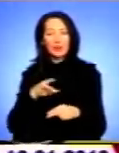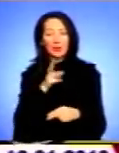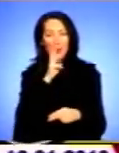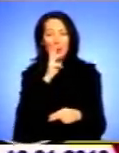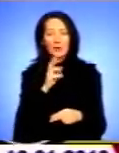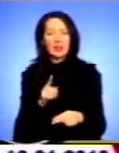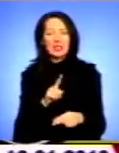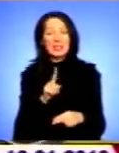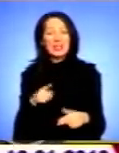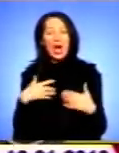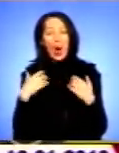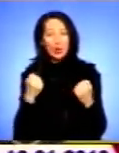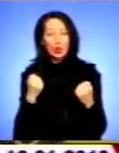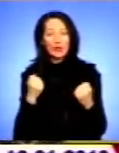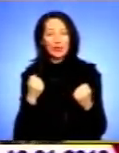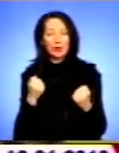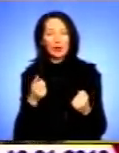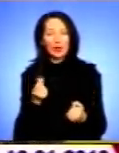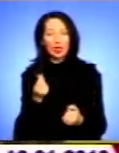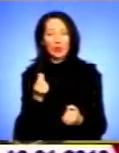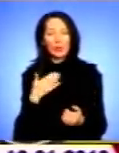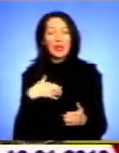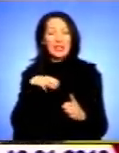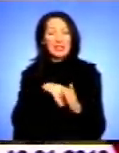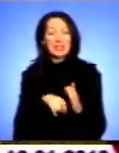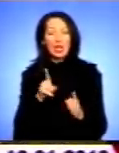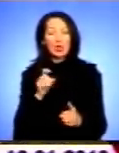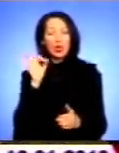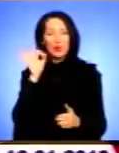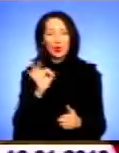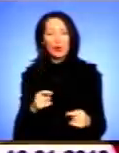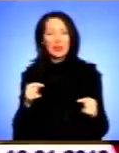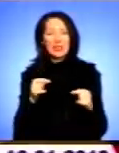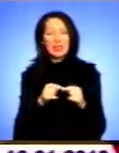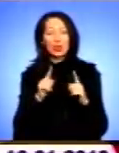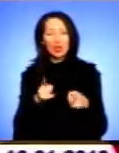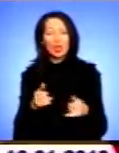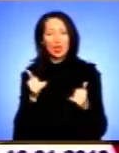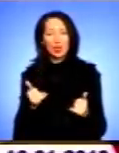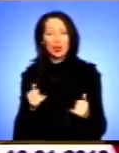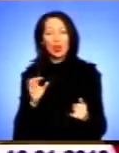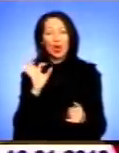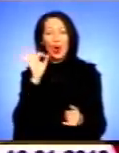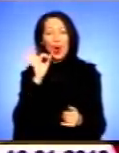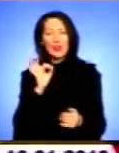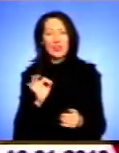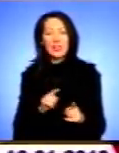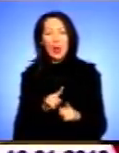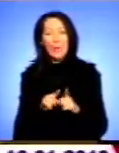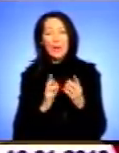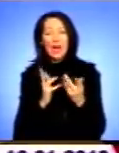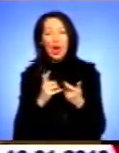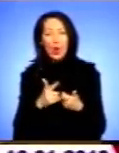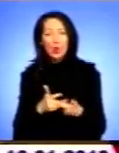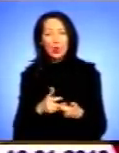з оздоровчими. Ми заклали 100% згідно діючих сьогодні коефіцієнтів перерахунку, значить,